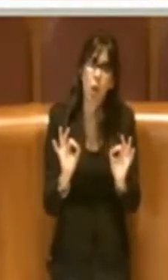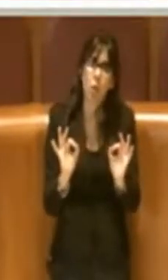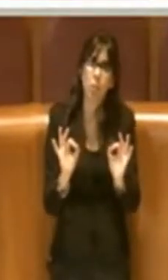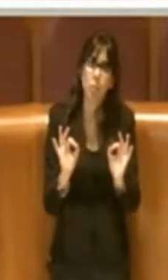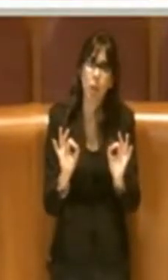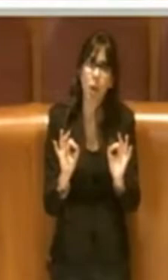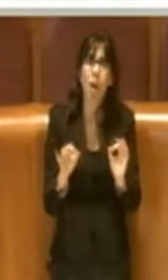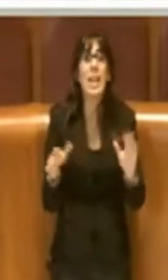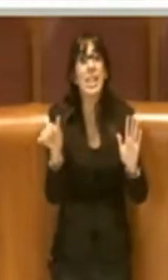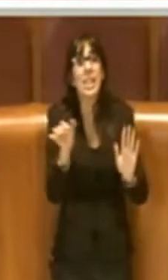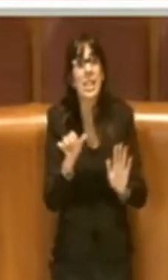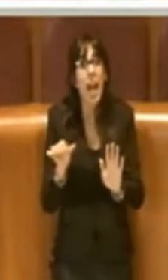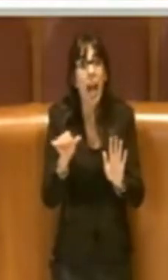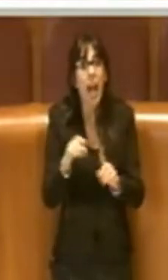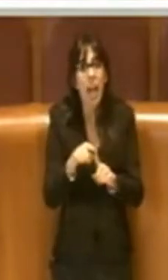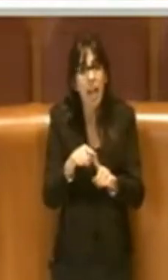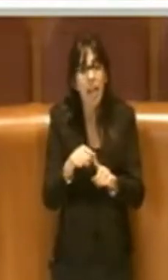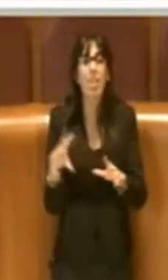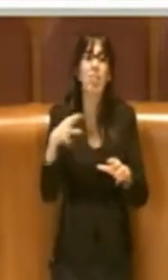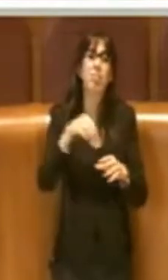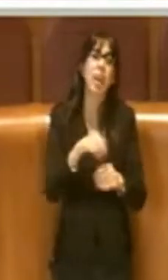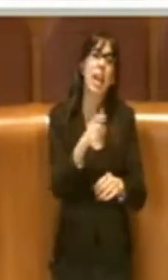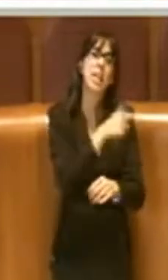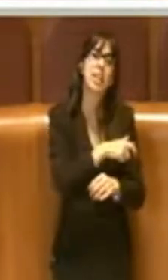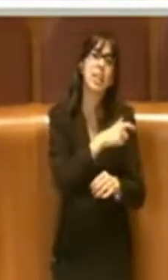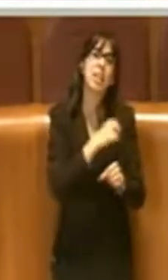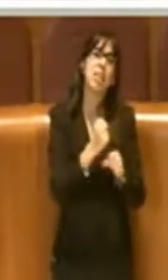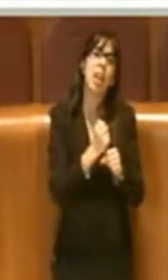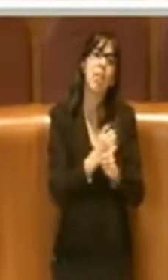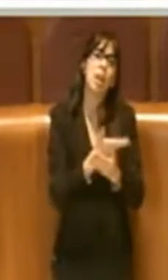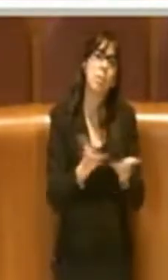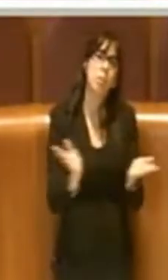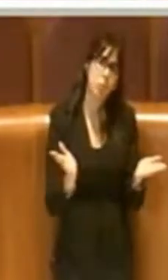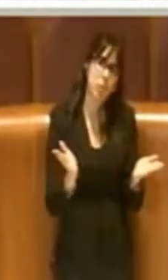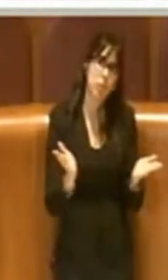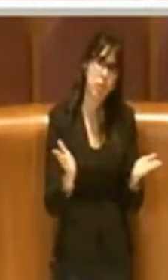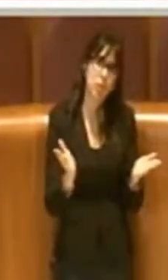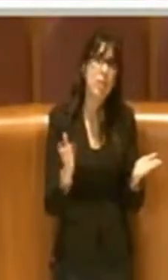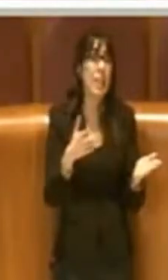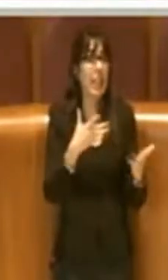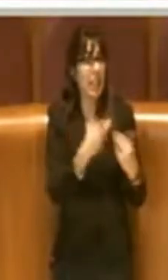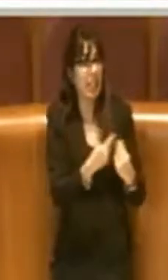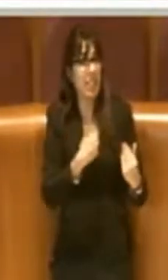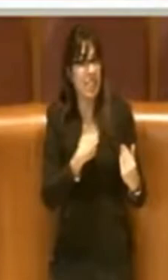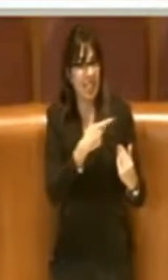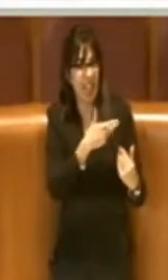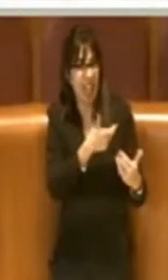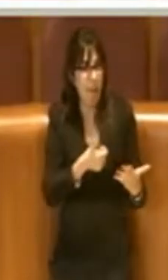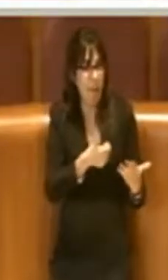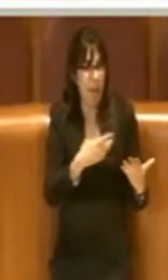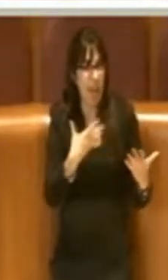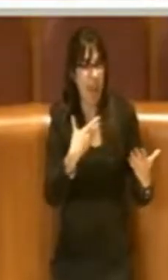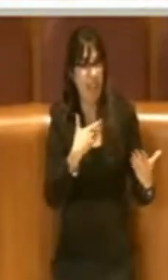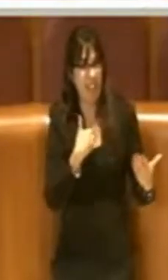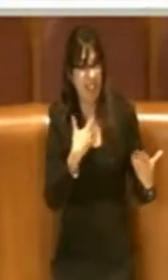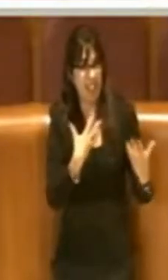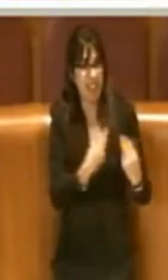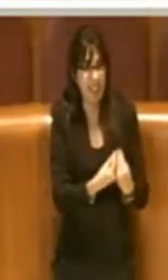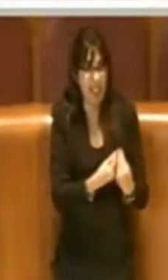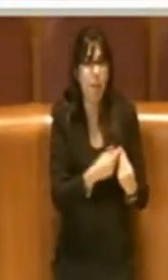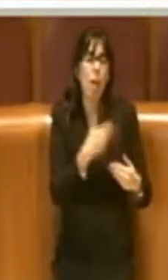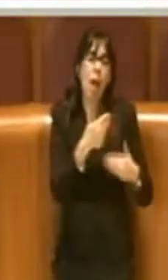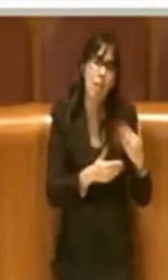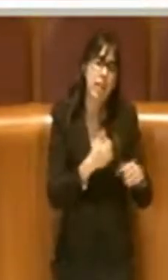Commissione Lavori Pubblici, che insieme a me insomma portano avanti i lavori della Commissione e